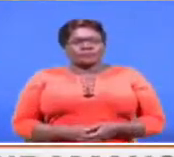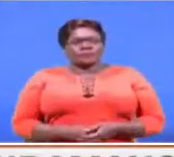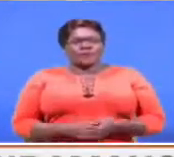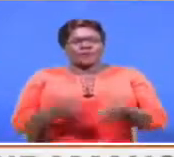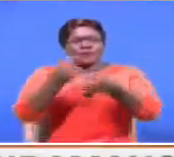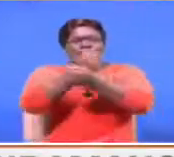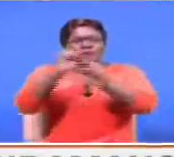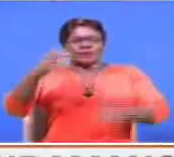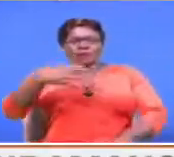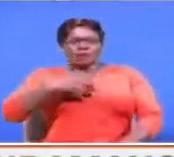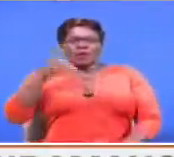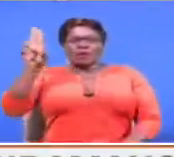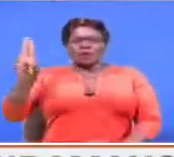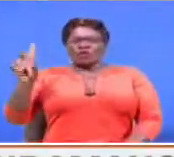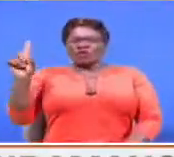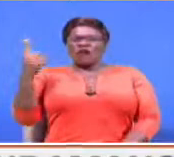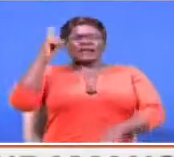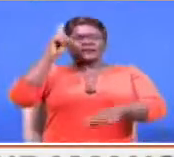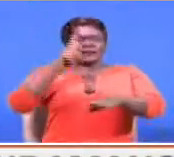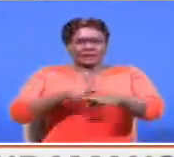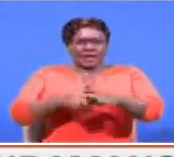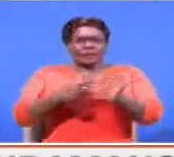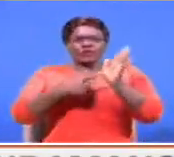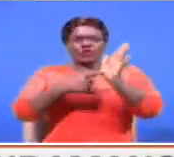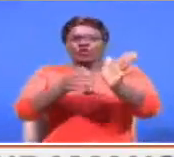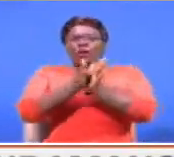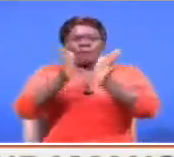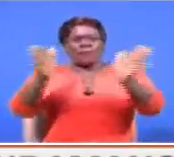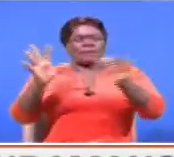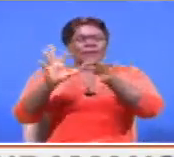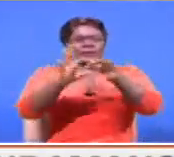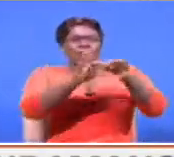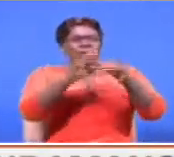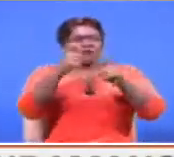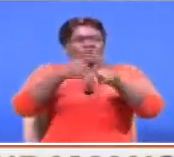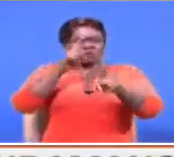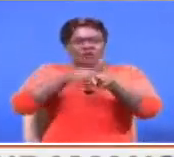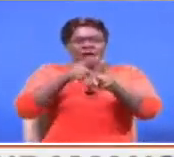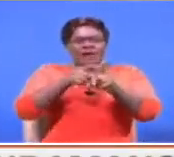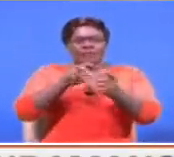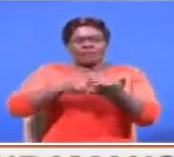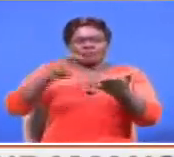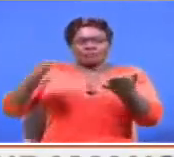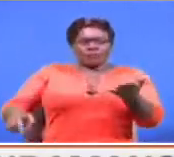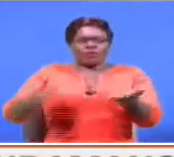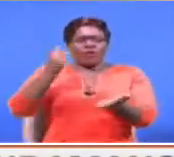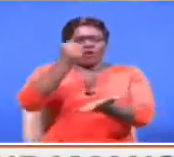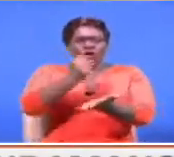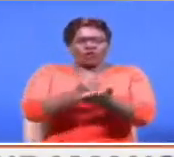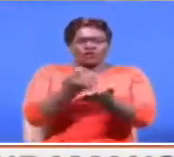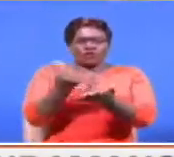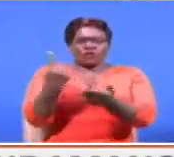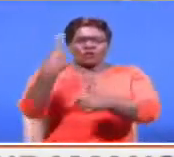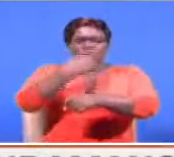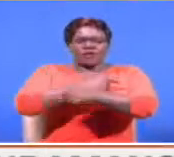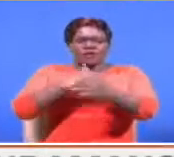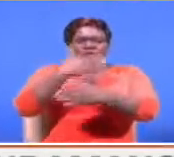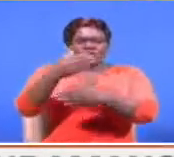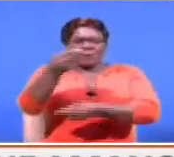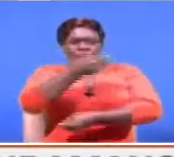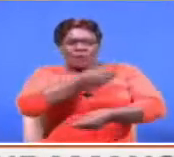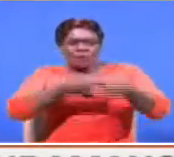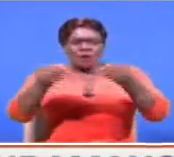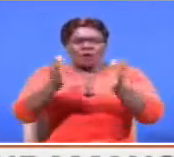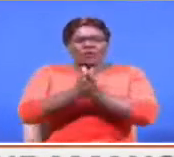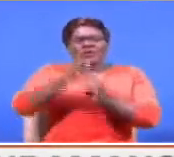Rais Mtaafu Uhuru Kenyatta kwa mara ya kwanza akijitokeza kwenye hafla ya Azimio tangu kuondoka mamlakani na siku chache baada ya nipe nikupe